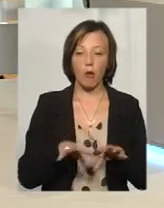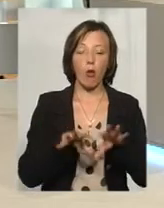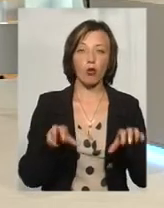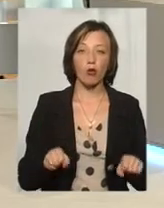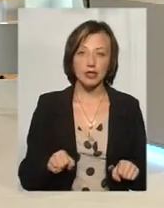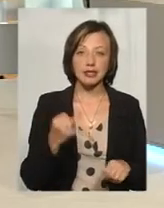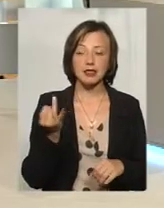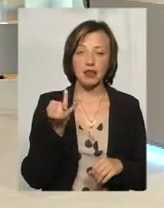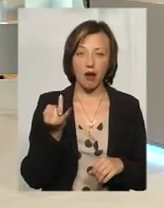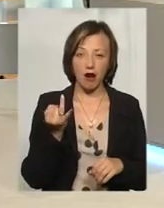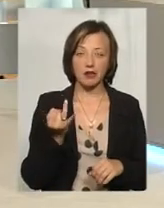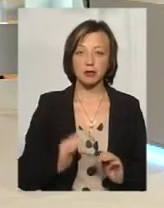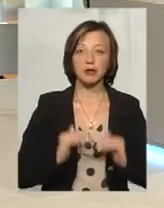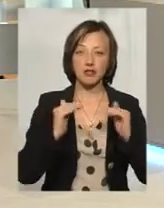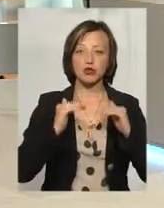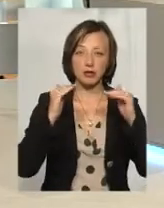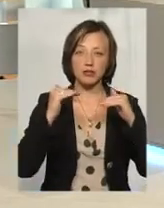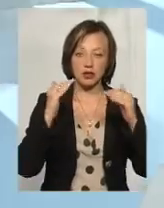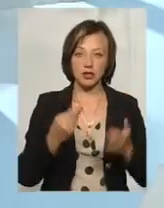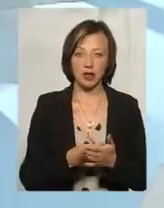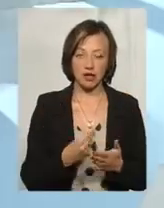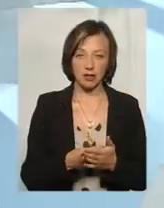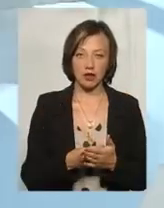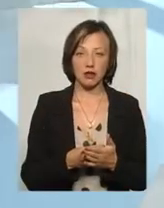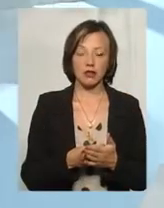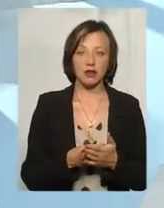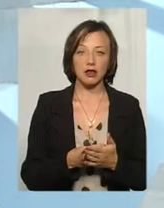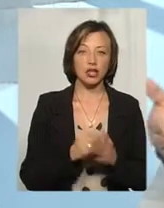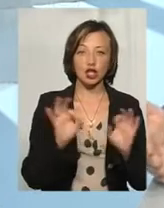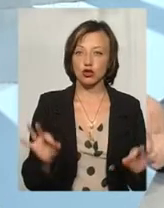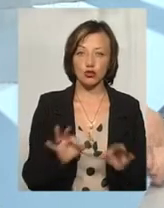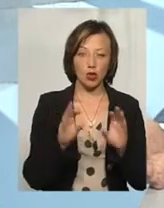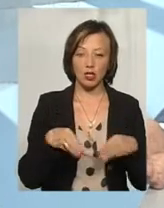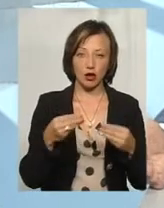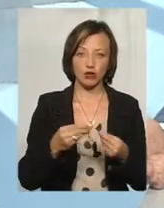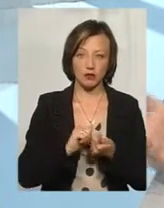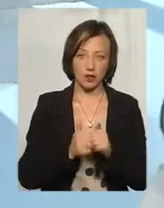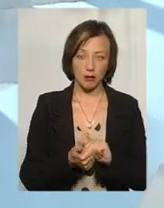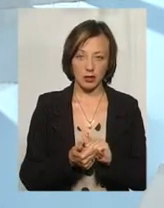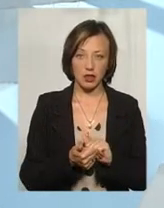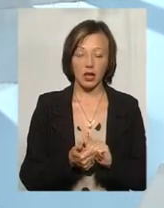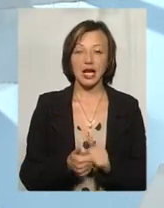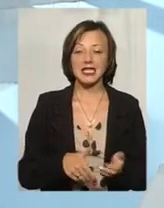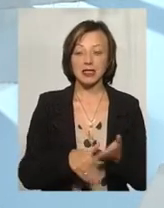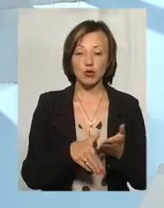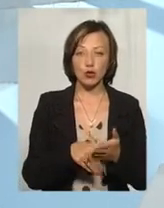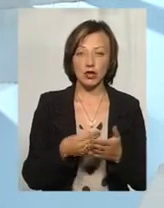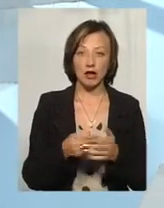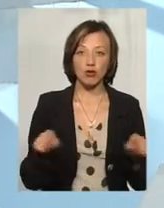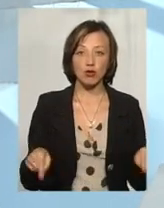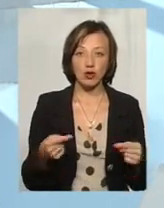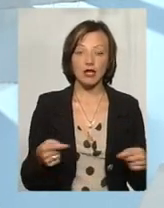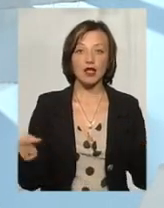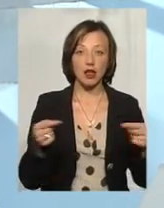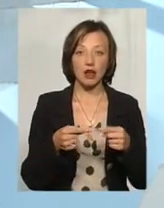монополіст зацікавлений підвищувати тарифи, нічого не даючи взамін. Стимулюючи тарифоутворення